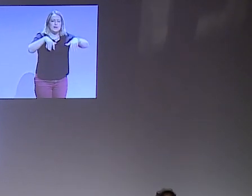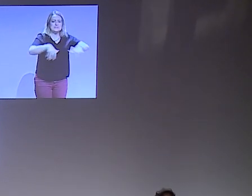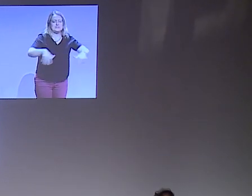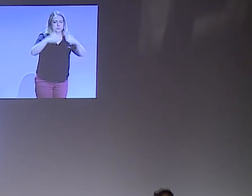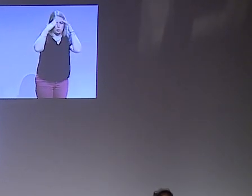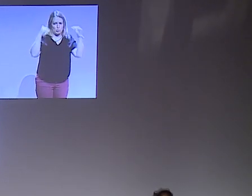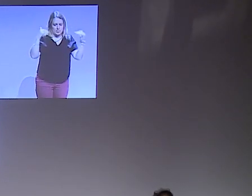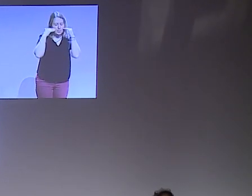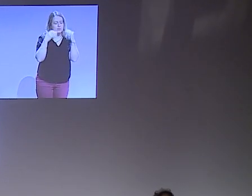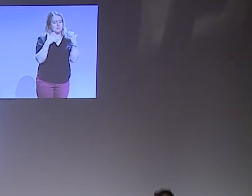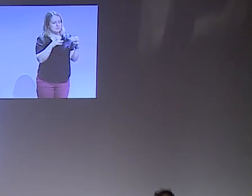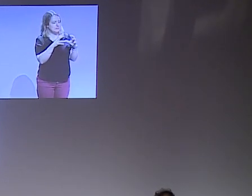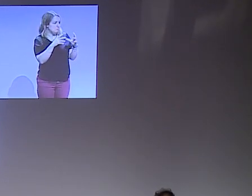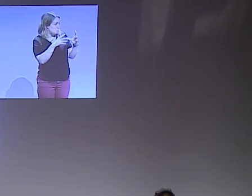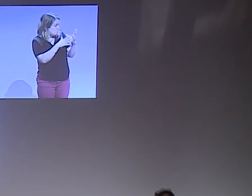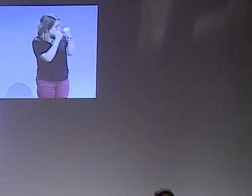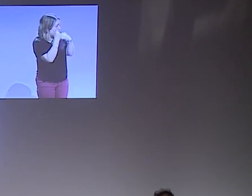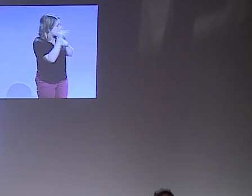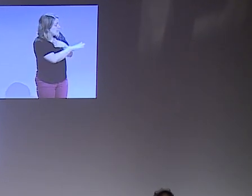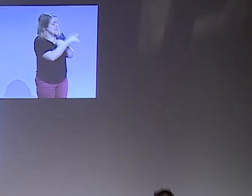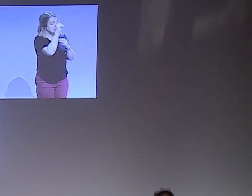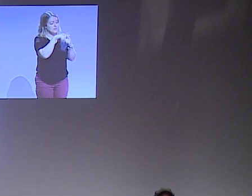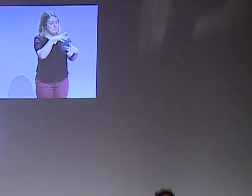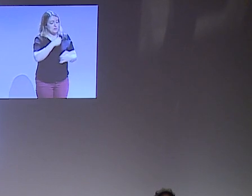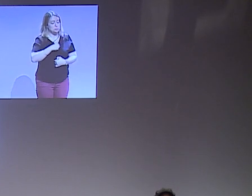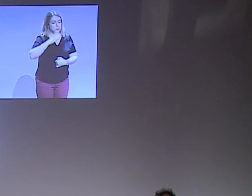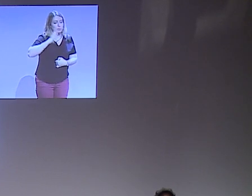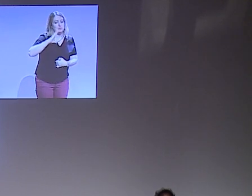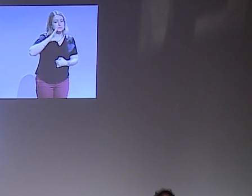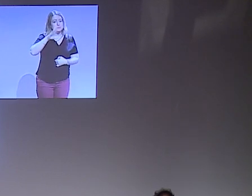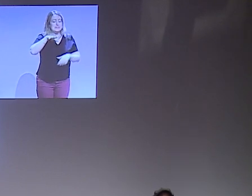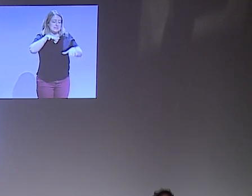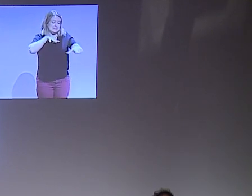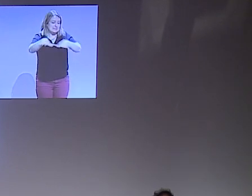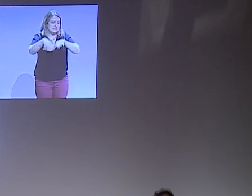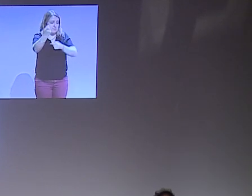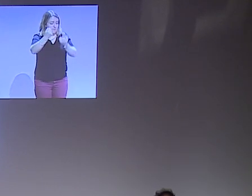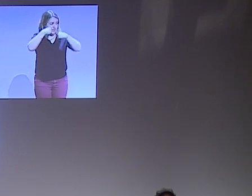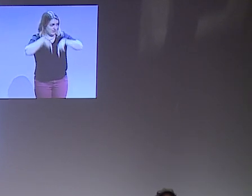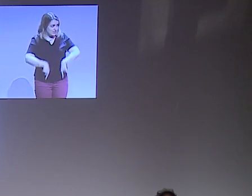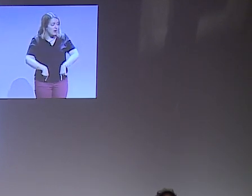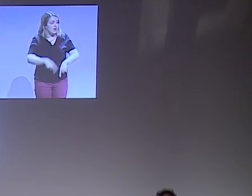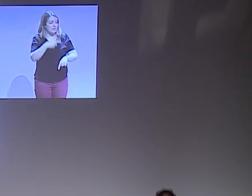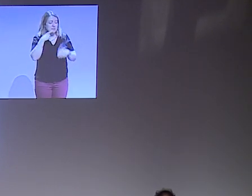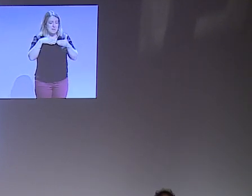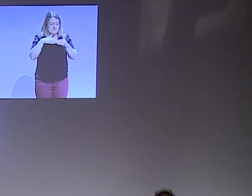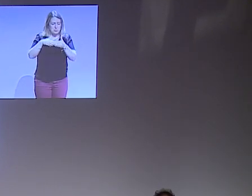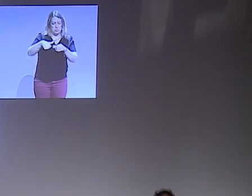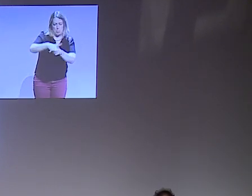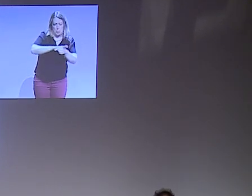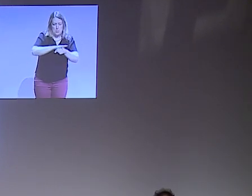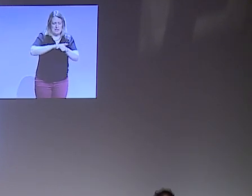particularité pour savoir ce que vous en pensez de l'adoption, qui était vraiment un système d'État qui a été institué avec des charters entiers d'enfants qui étaient